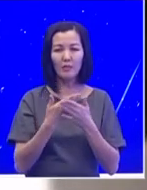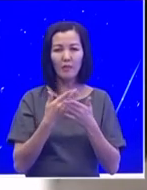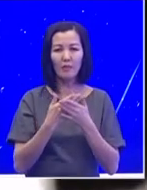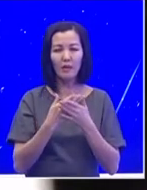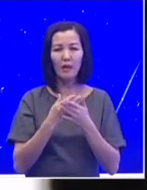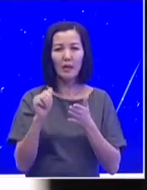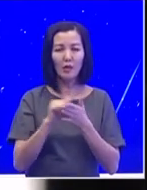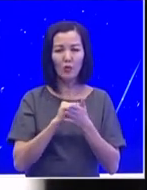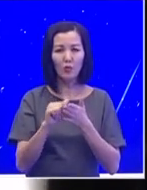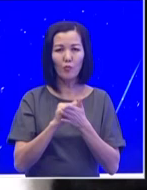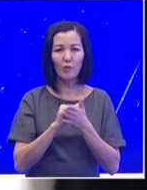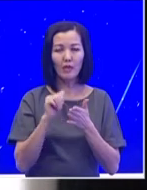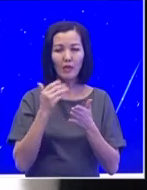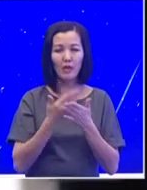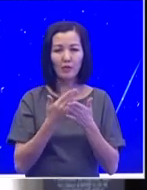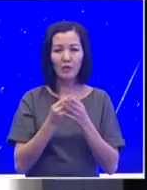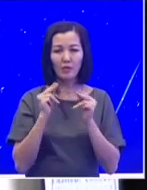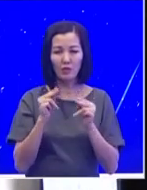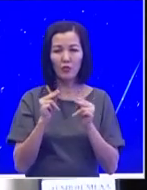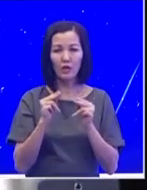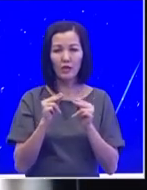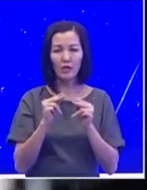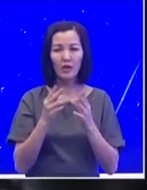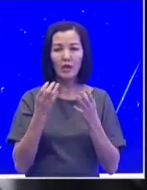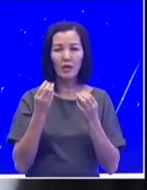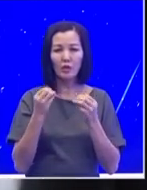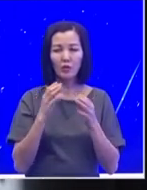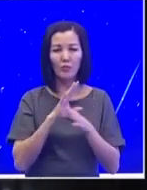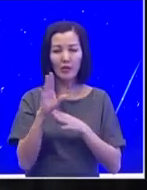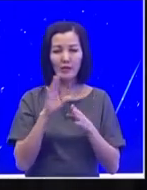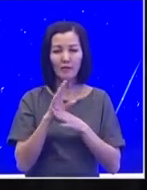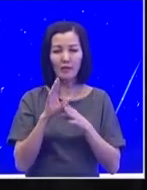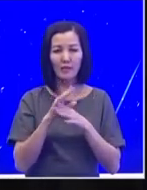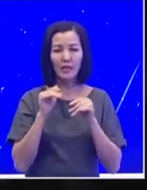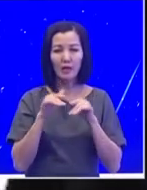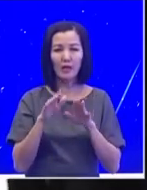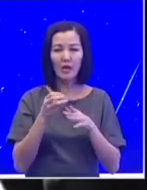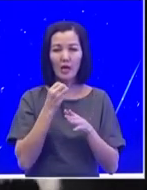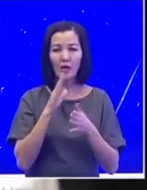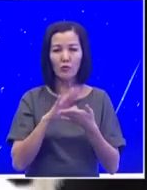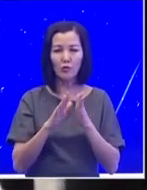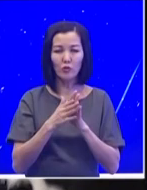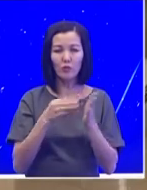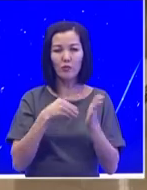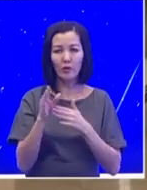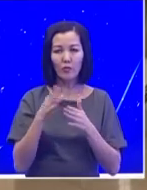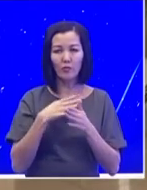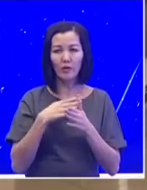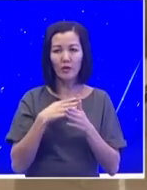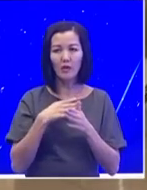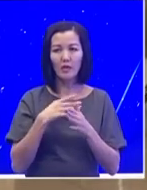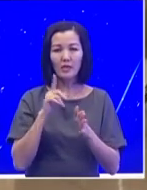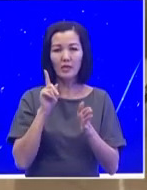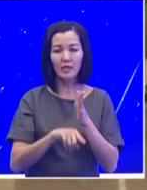шубы. Доказательство, что она натуральная. Наряду с этим производители создают и хорошие условия для покупок. Мы делаем скидки